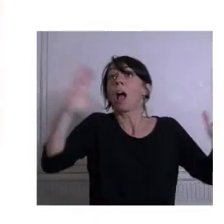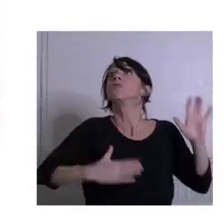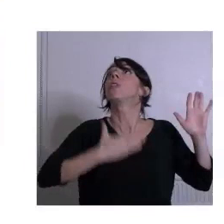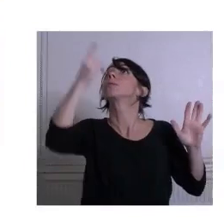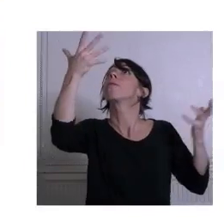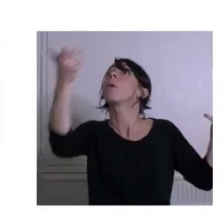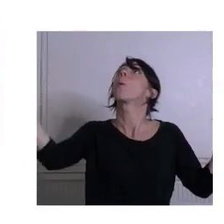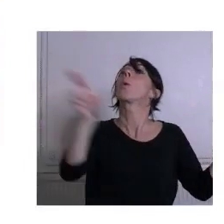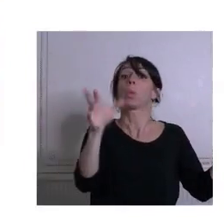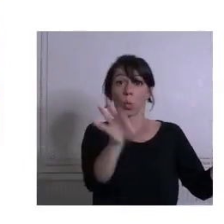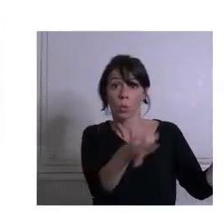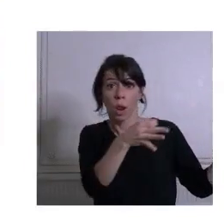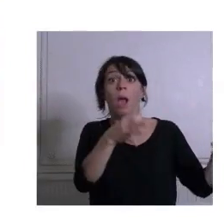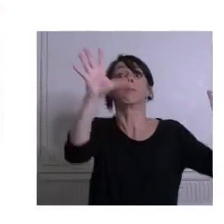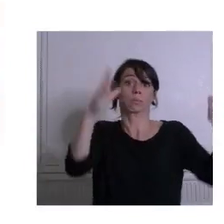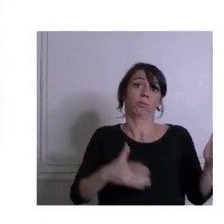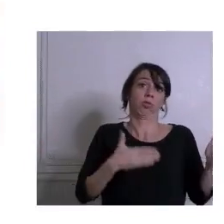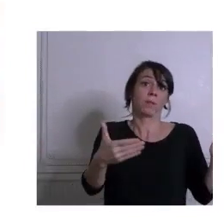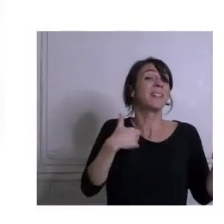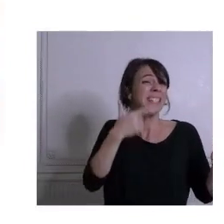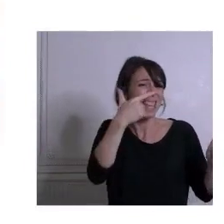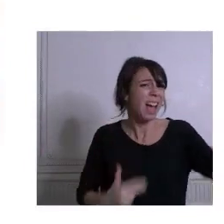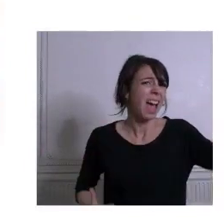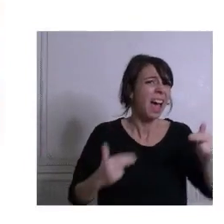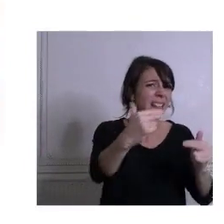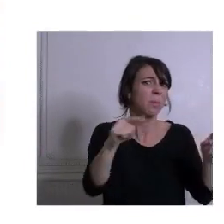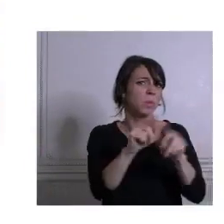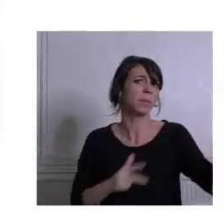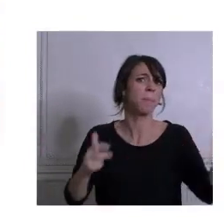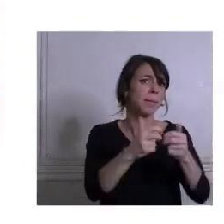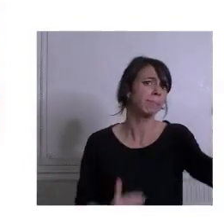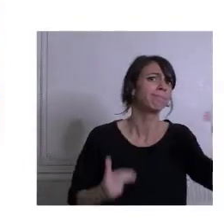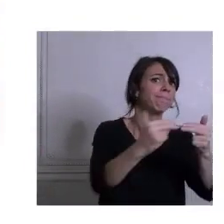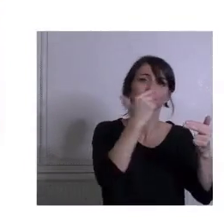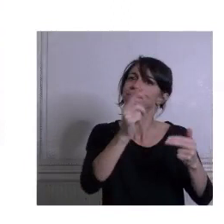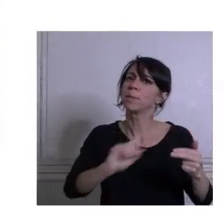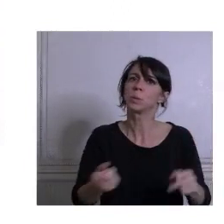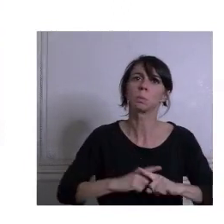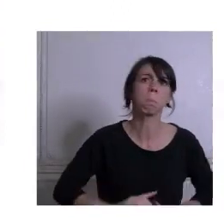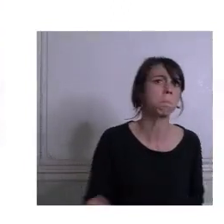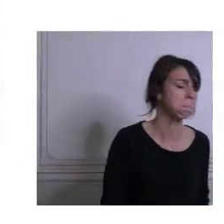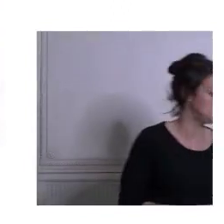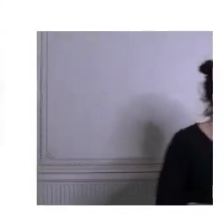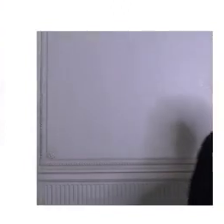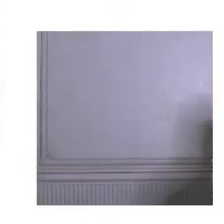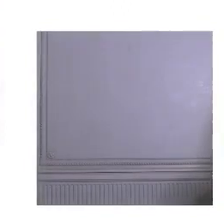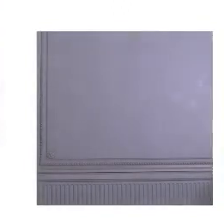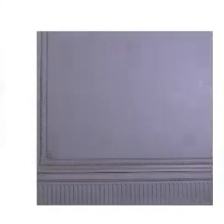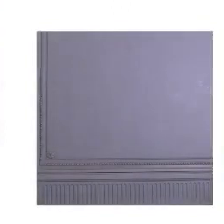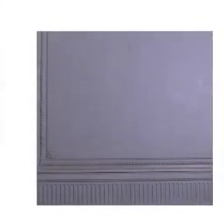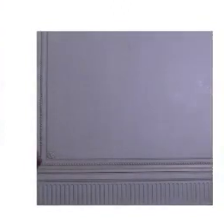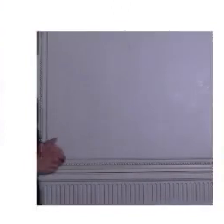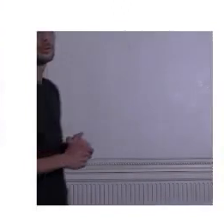avons énormément investi dans les bâtiments et dans la rénovation énergétique des bâtiments. Donc, peut-être n'avez-vous pas